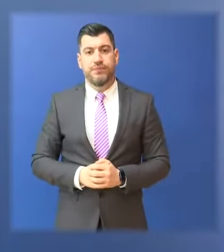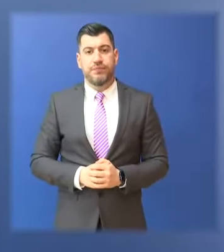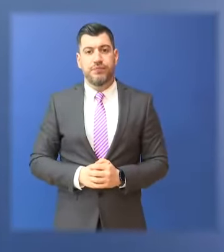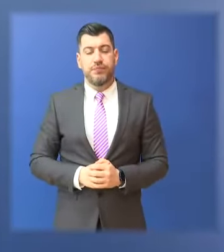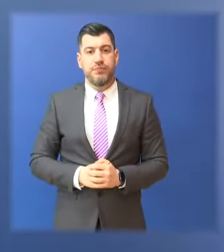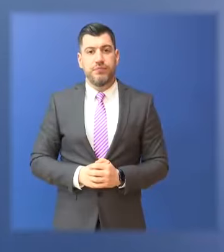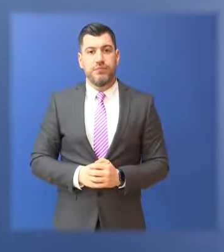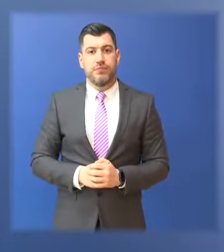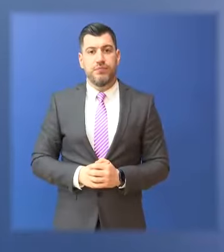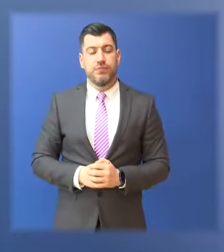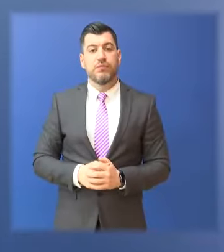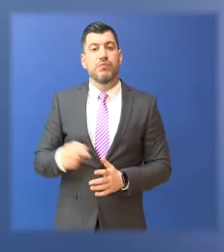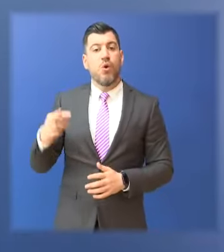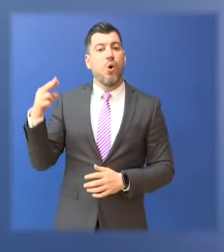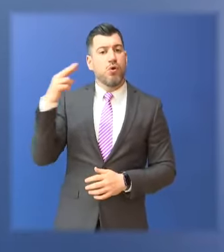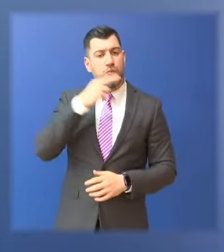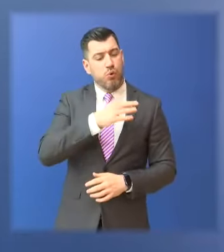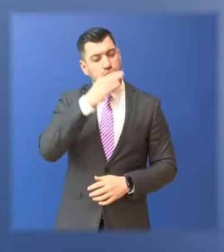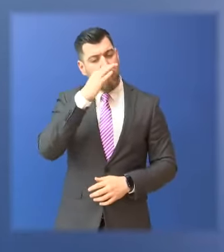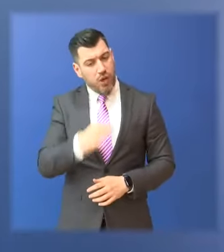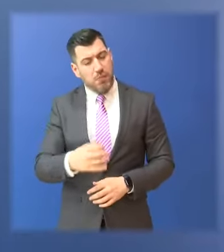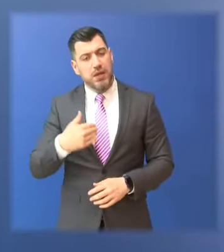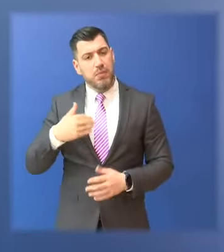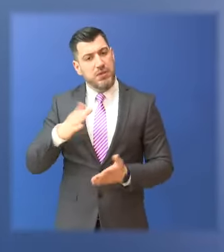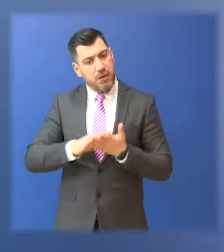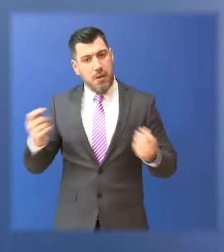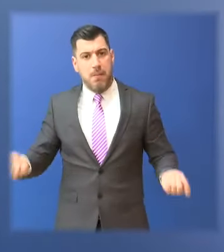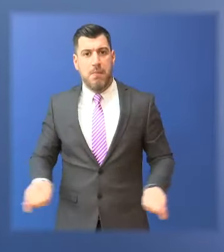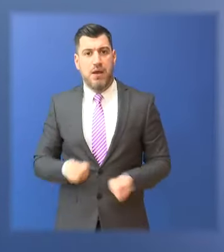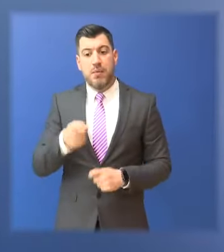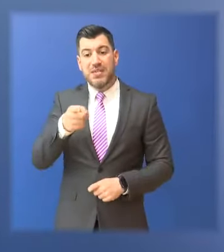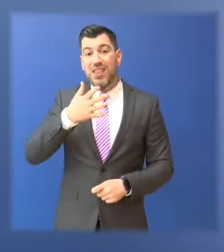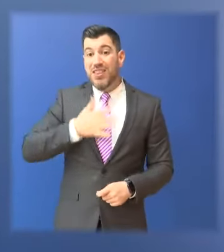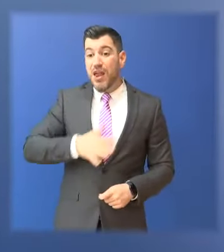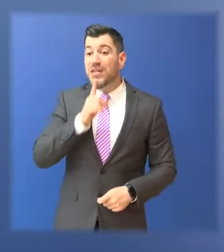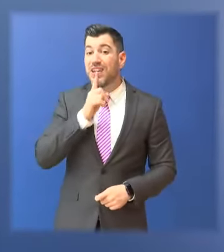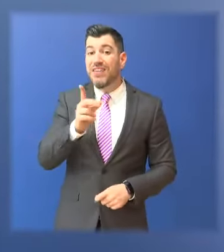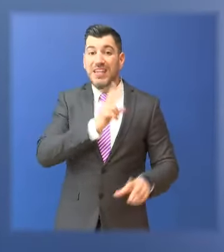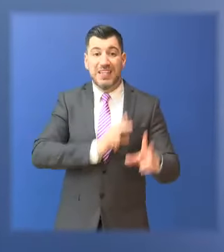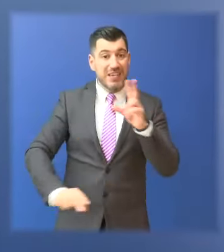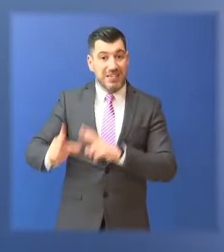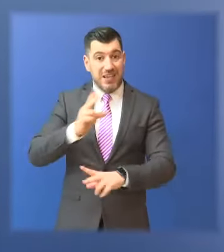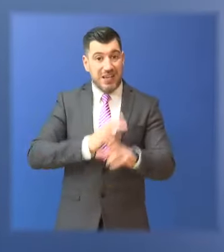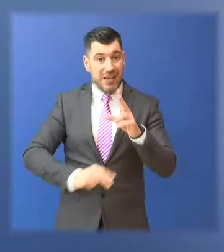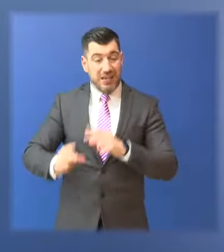τόνισε ο Πρωθυπουργός και θα το κάνουμε και πράξη. Εμείς θέλουμε και σε αυτή τη συζήτηση να